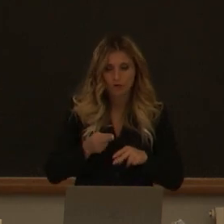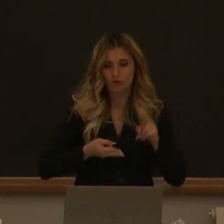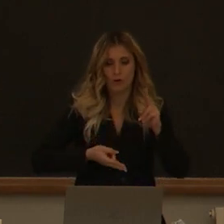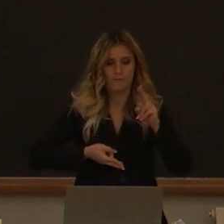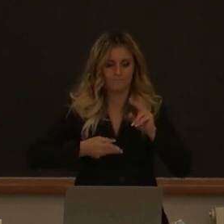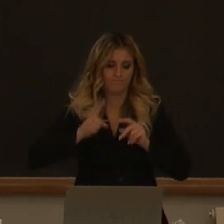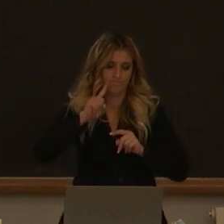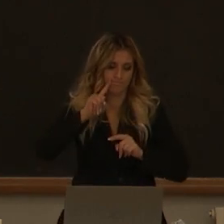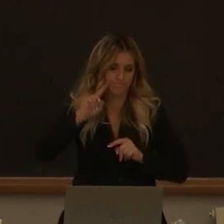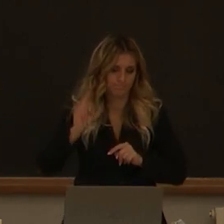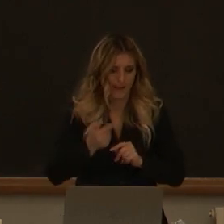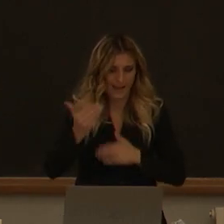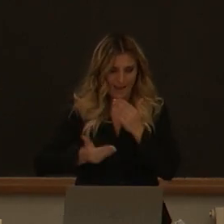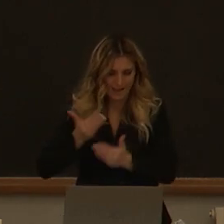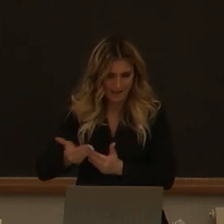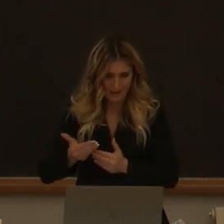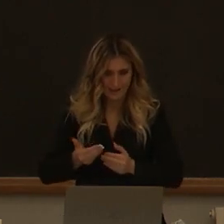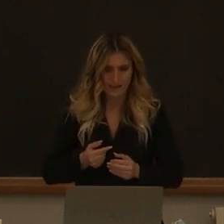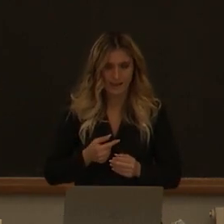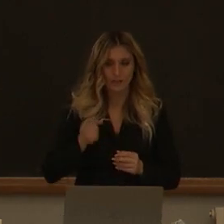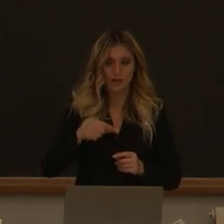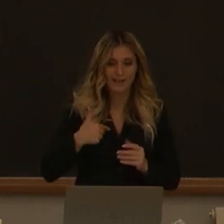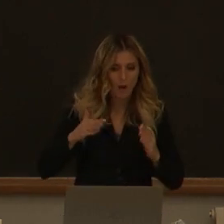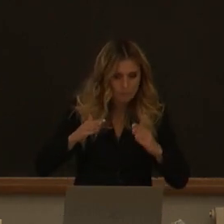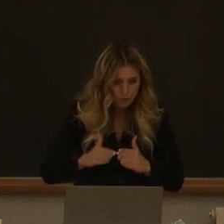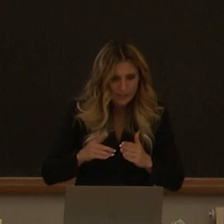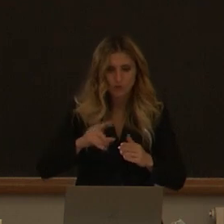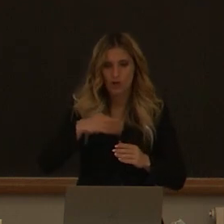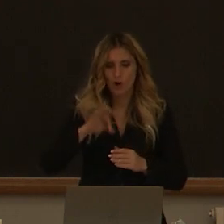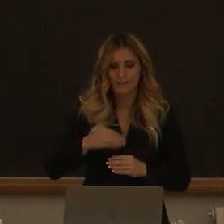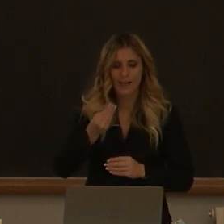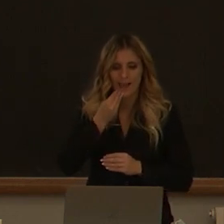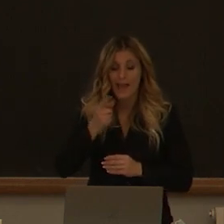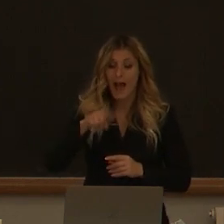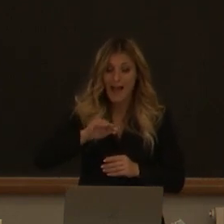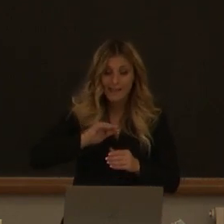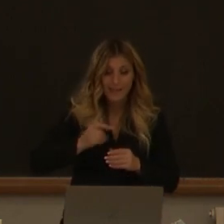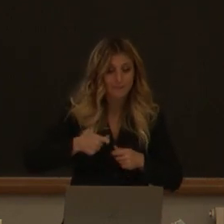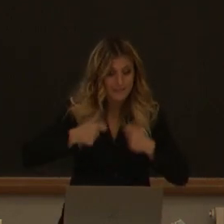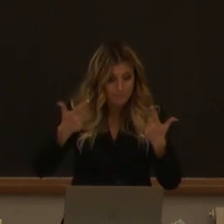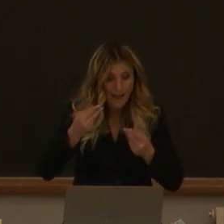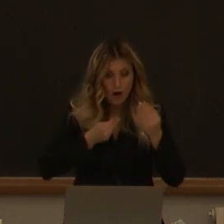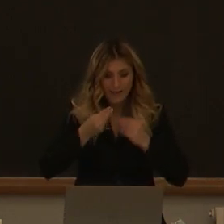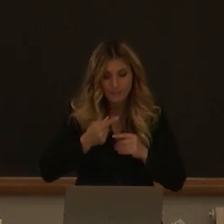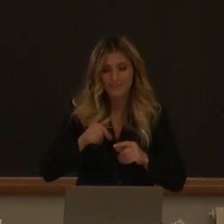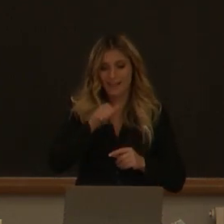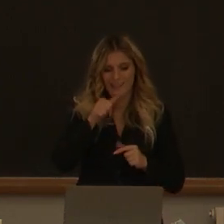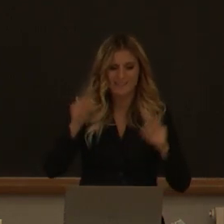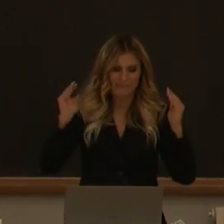esempio bioreattori con microorganismi, alghe, per la produzione di energia a più alta resa dagli scarti alimentari, ma comunque per